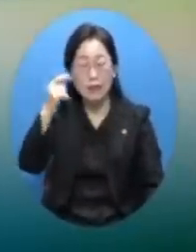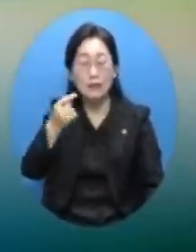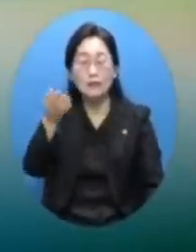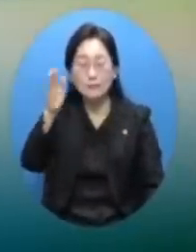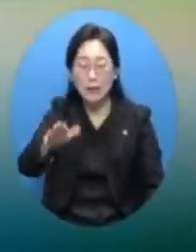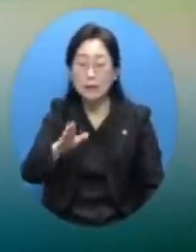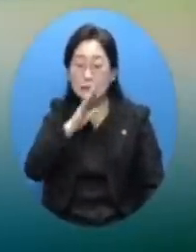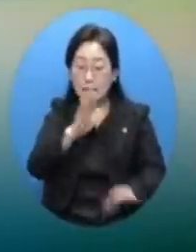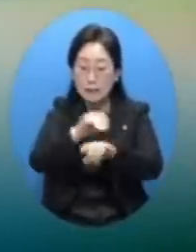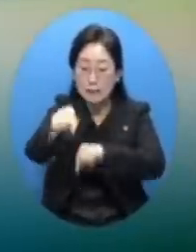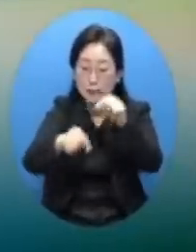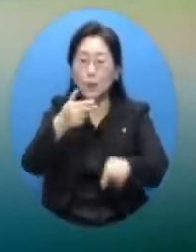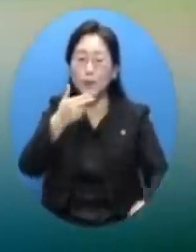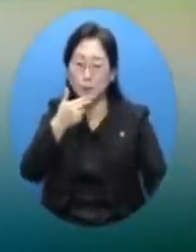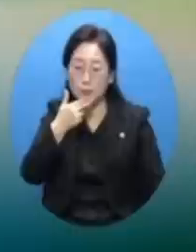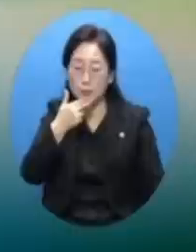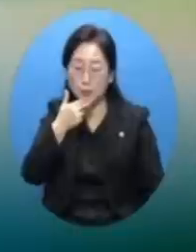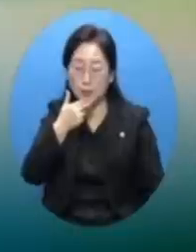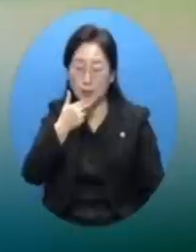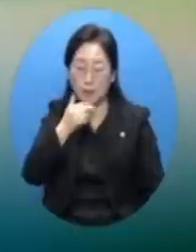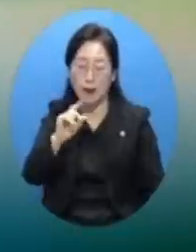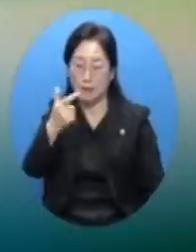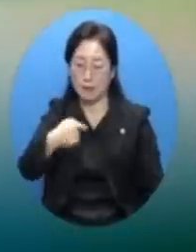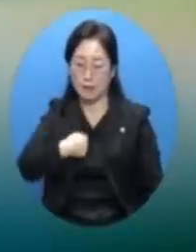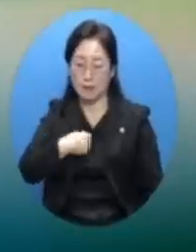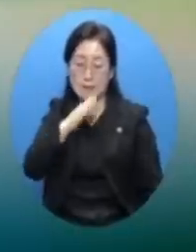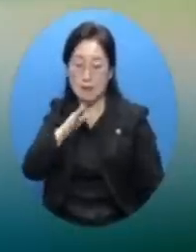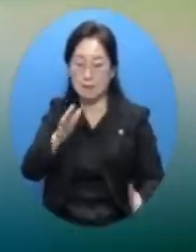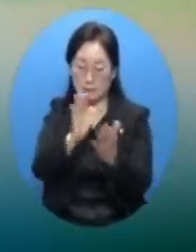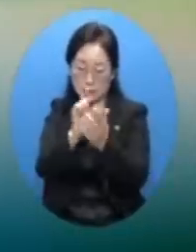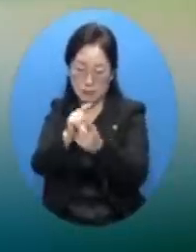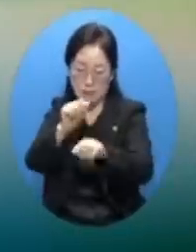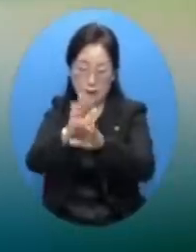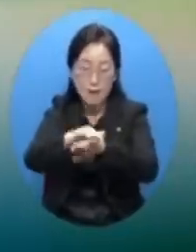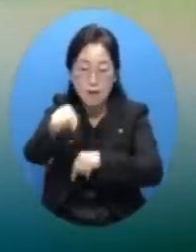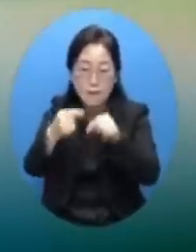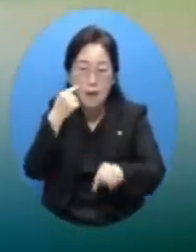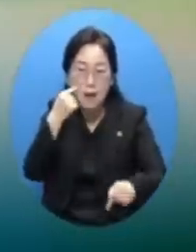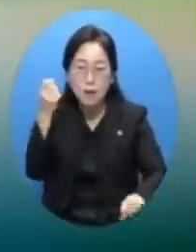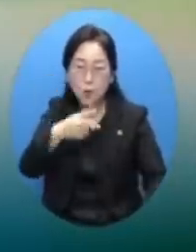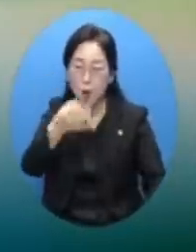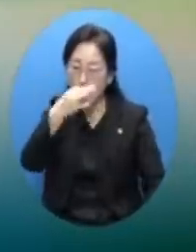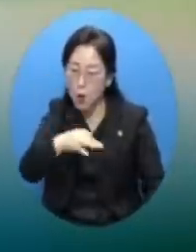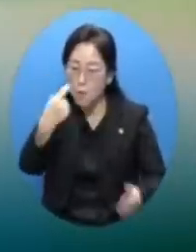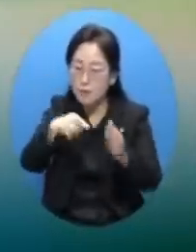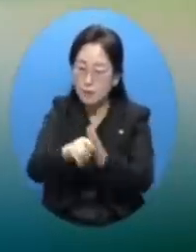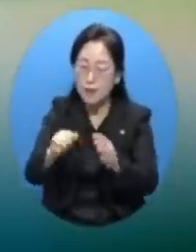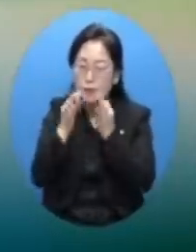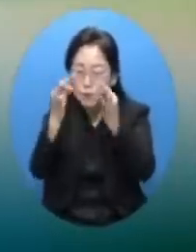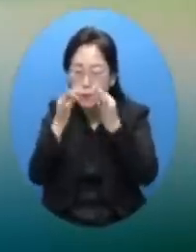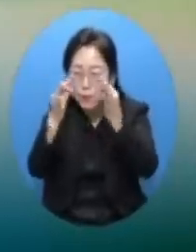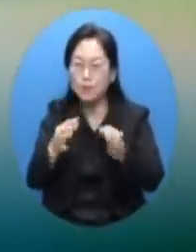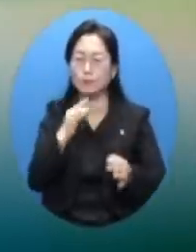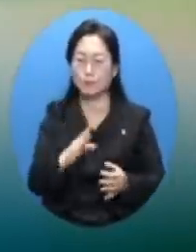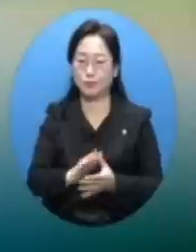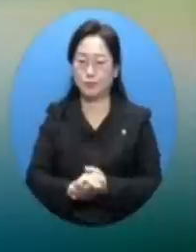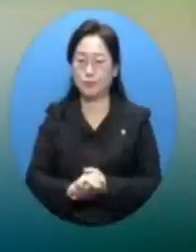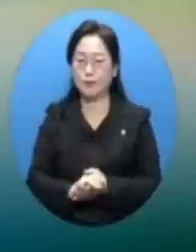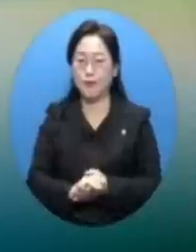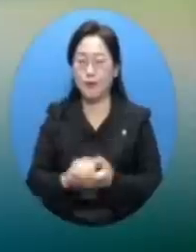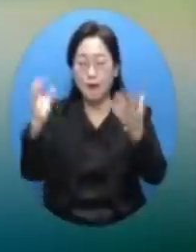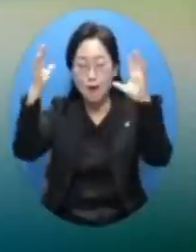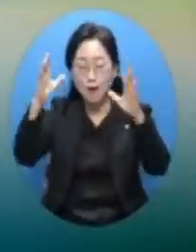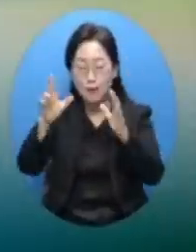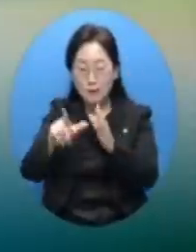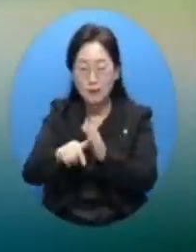않았던 것을 실제로 해보고 또 그것을 가장 효율적으로 하기 위해 남들보다 더 노력했다는 것뿐입니다. 어린